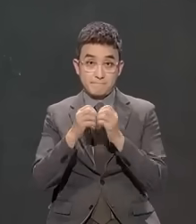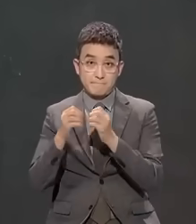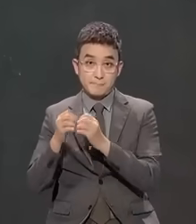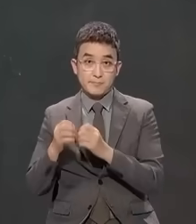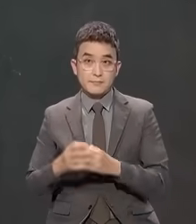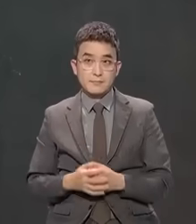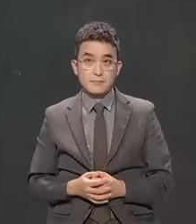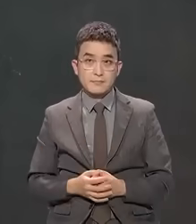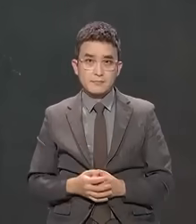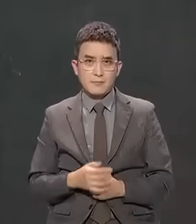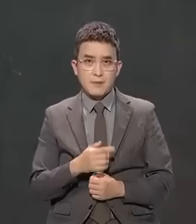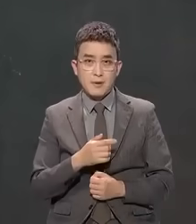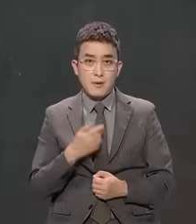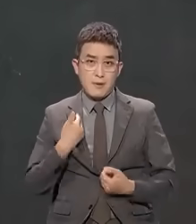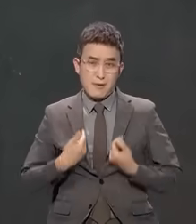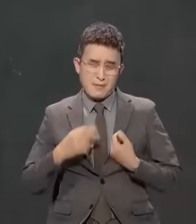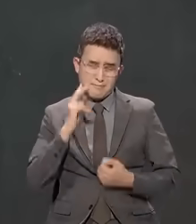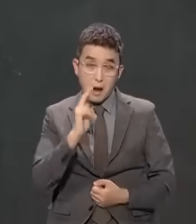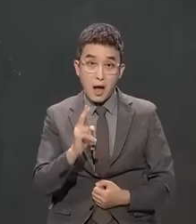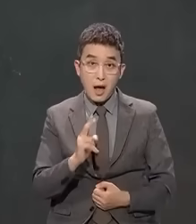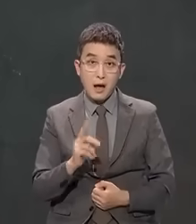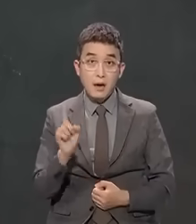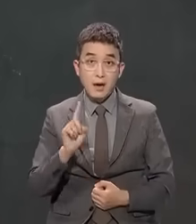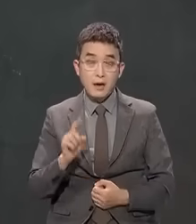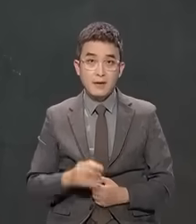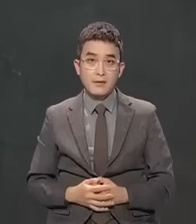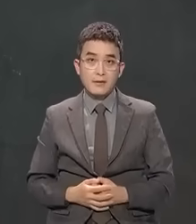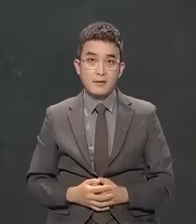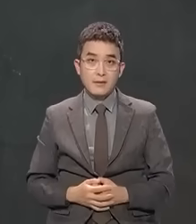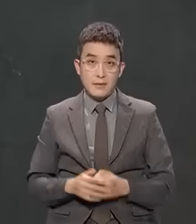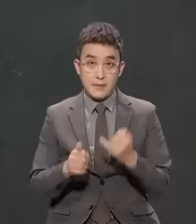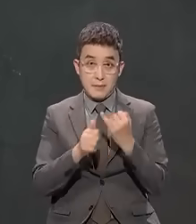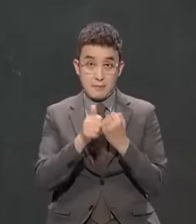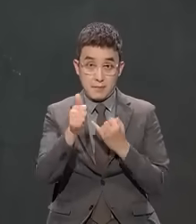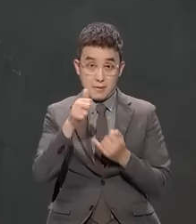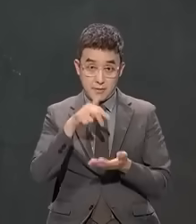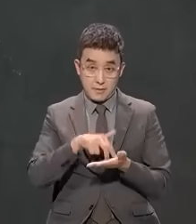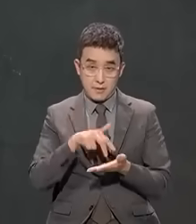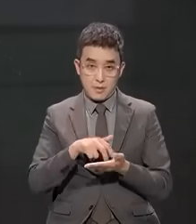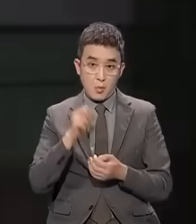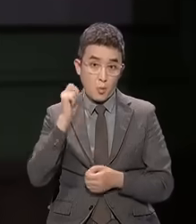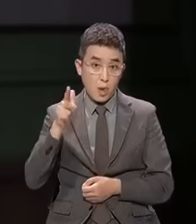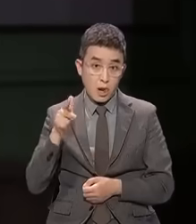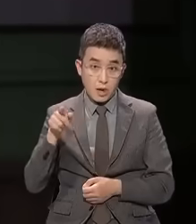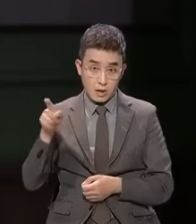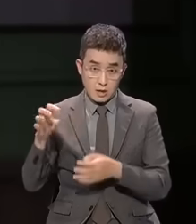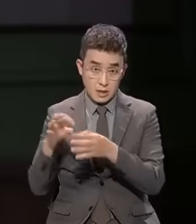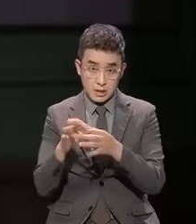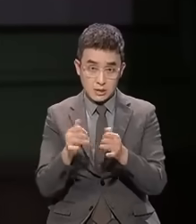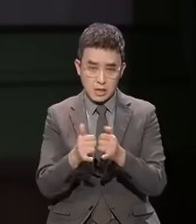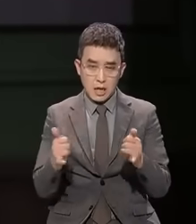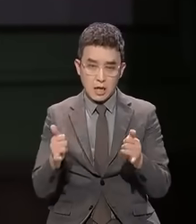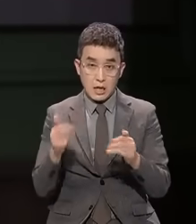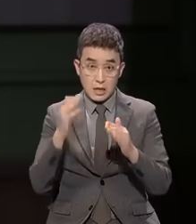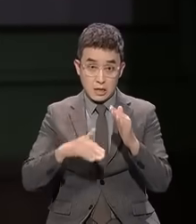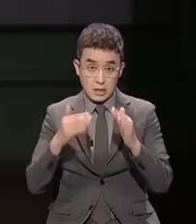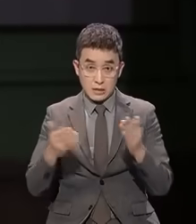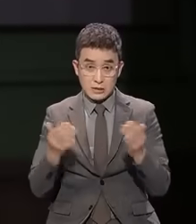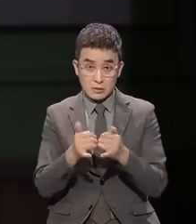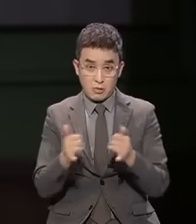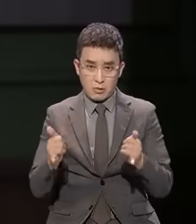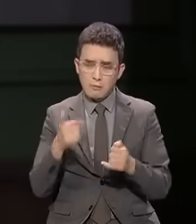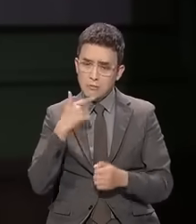너무 바빠서. 네. 이 남편 주장에 따르면 호텔 관계자는 정식 직원이 아닌 아르바이트 학생이